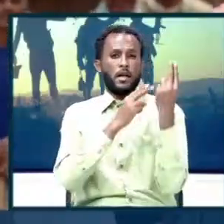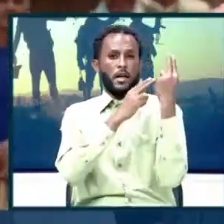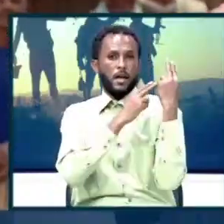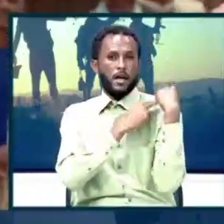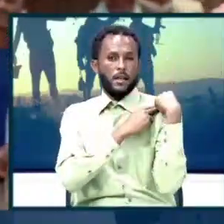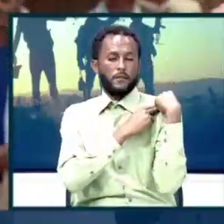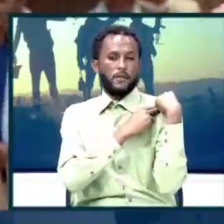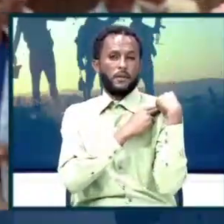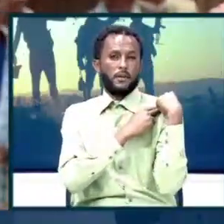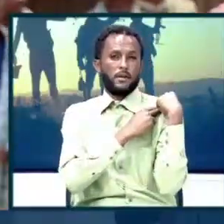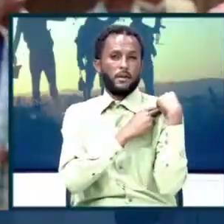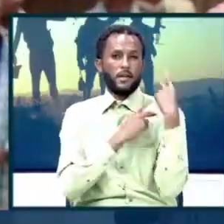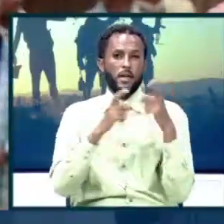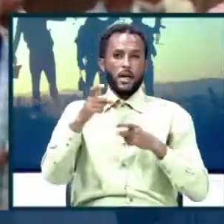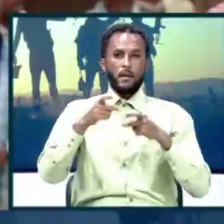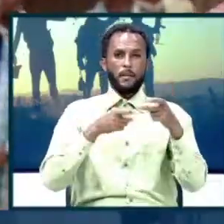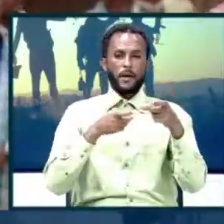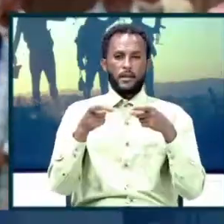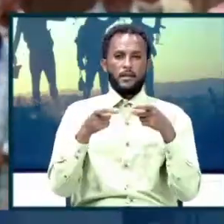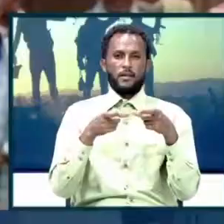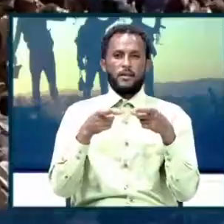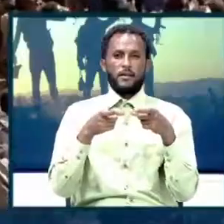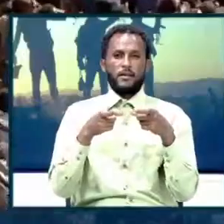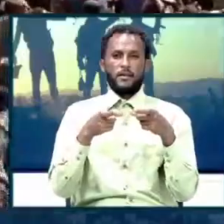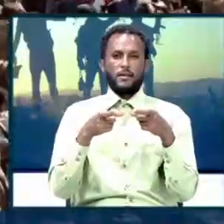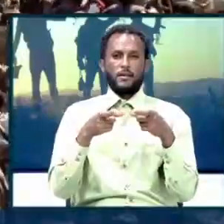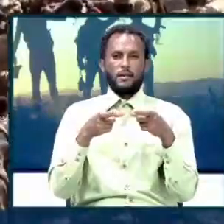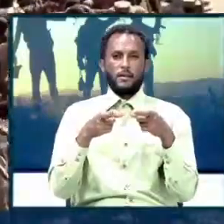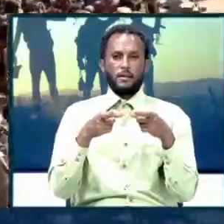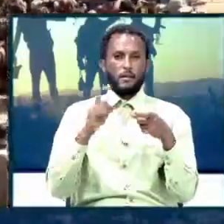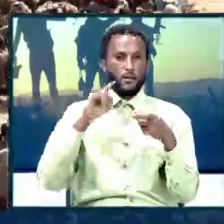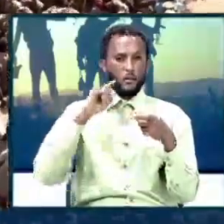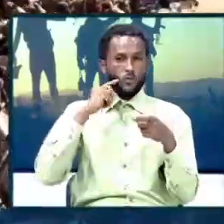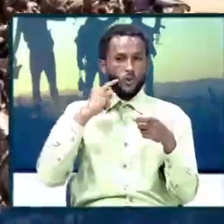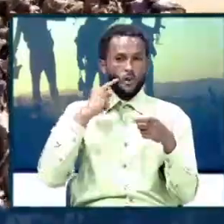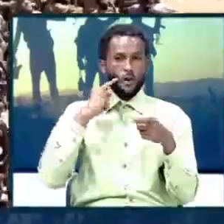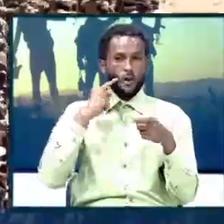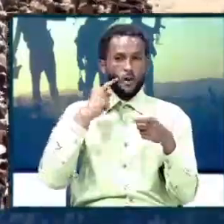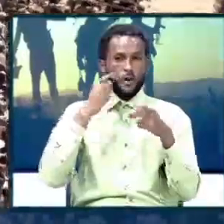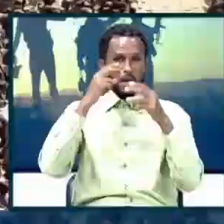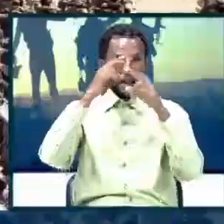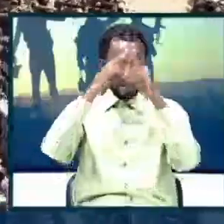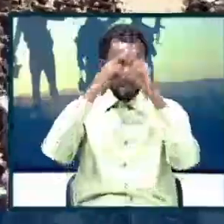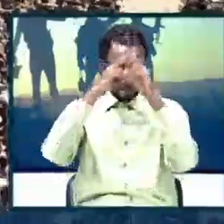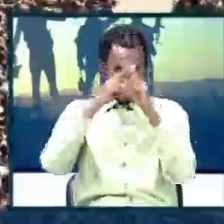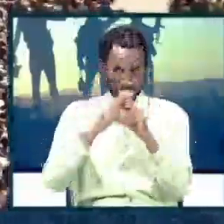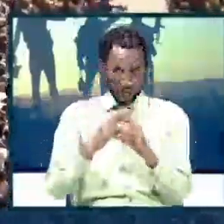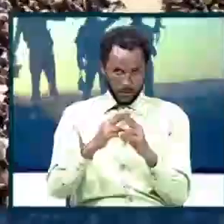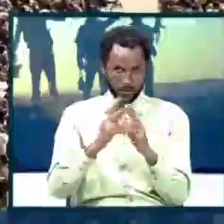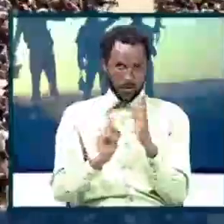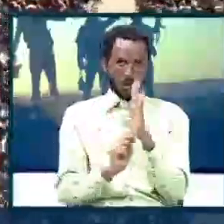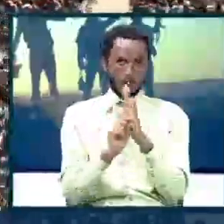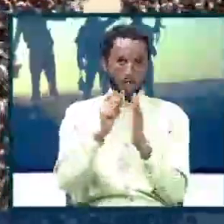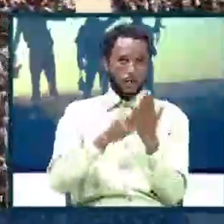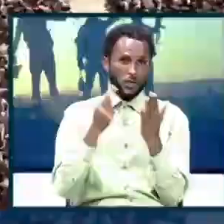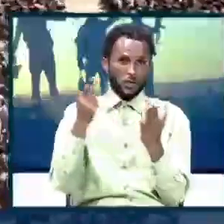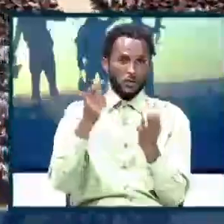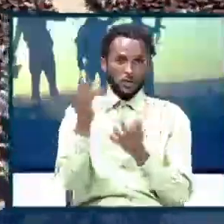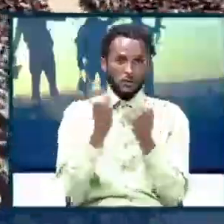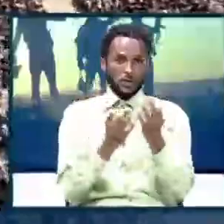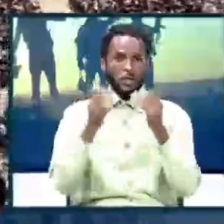ሓለፍትን ኣመሓደርትን እንቋዕ ክብሪ ትግራይ ብዙ መልክዕ ንምግላፅ